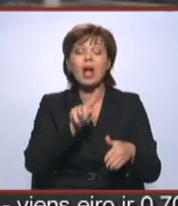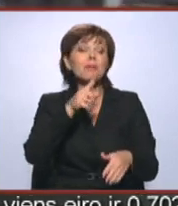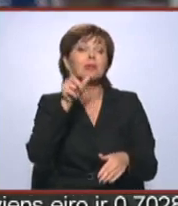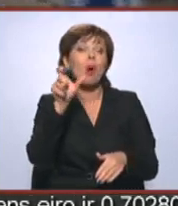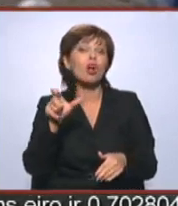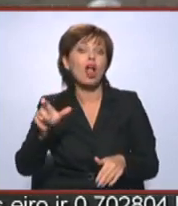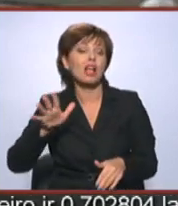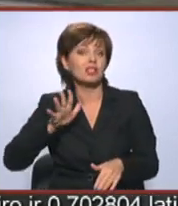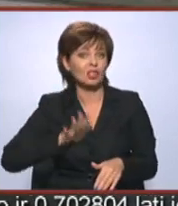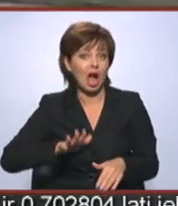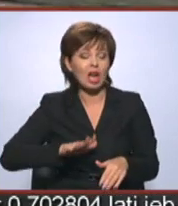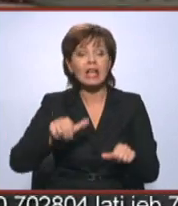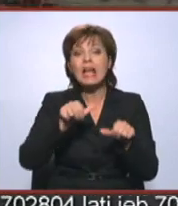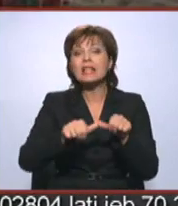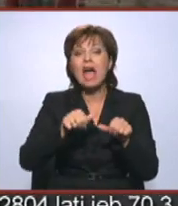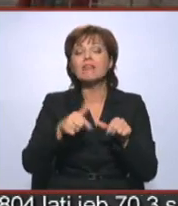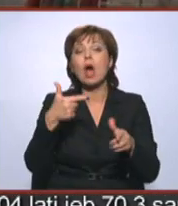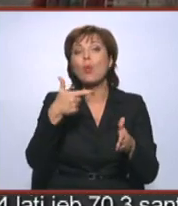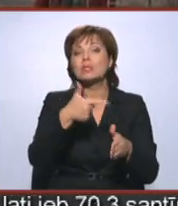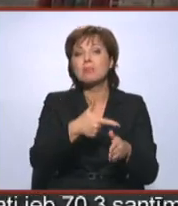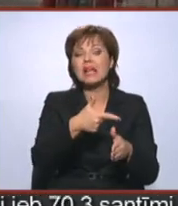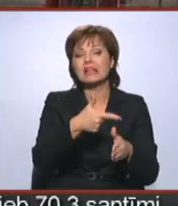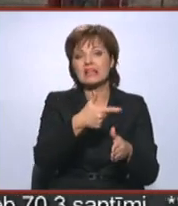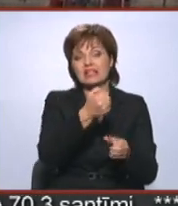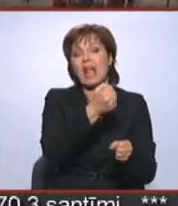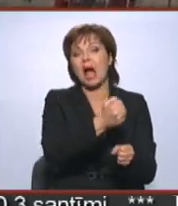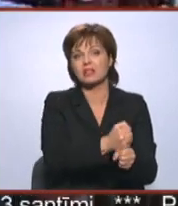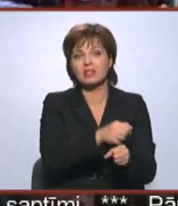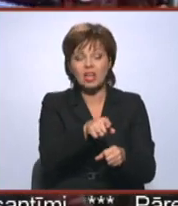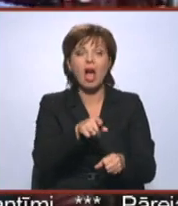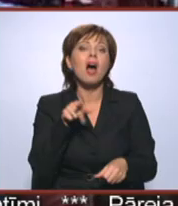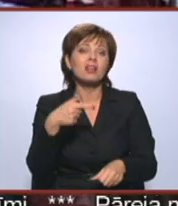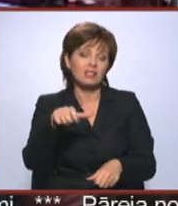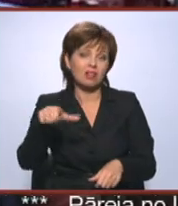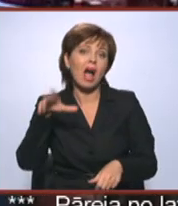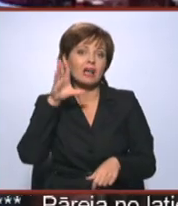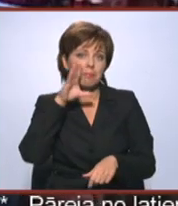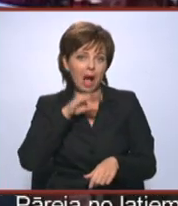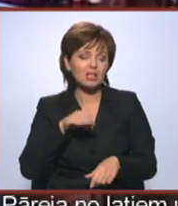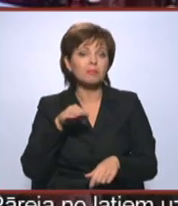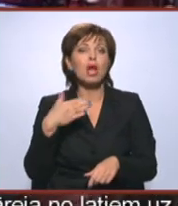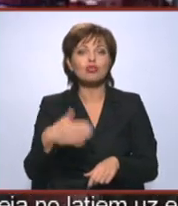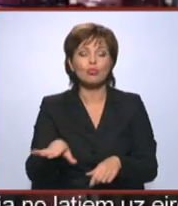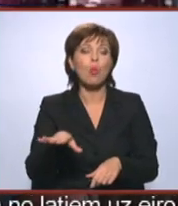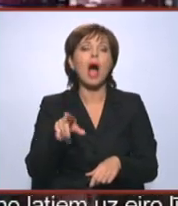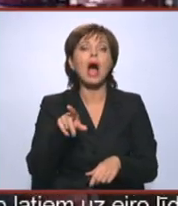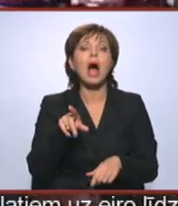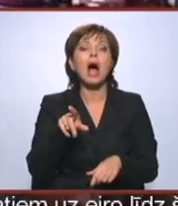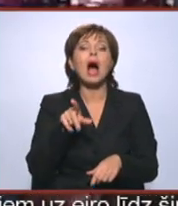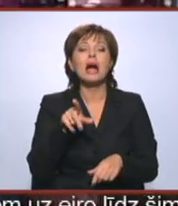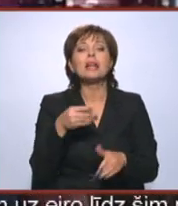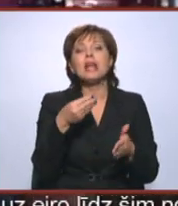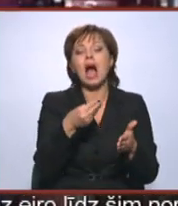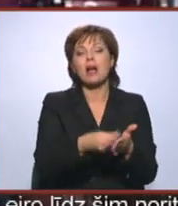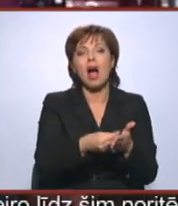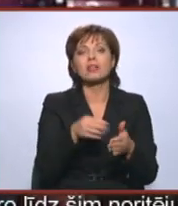gan sagaidījušas degvielas uzpildes stacijas. Daudz cilvēki jau paspējuši, jā, ir tomēr jau no iegādāties eiro ir